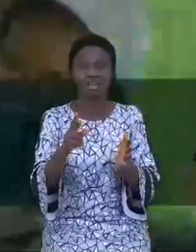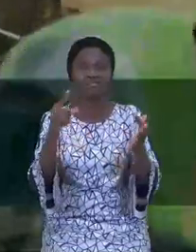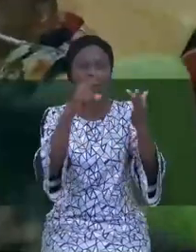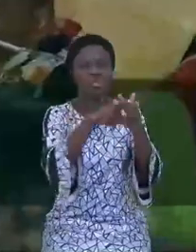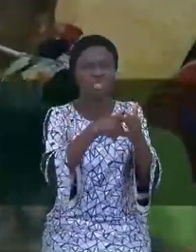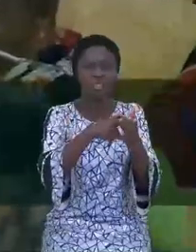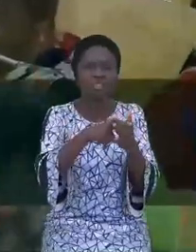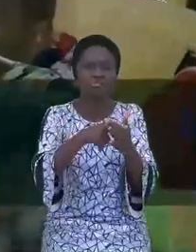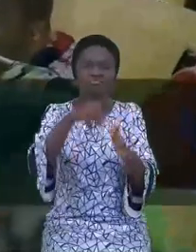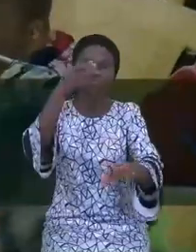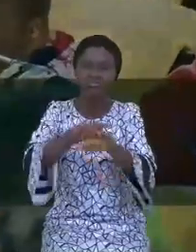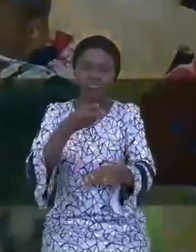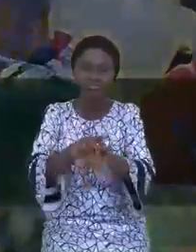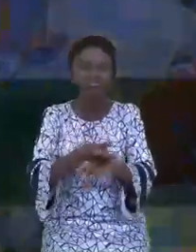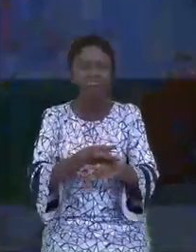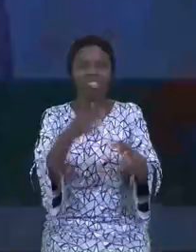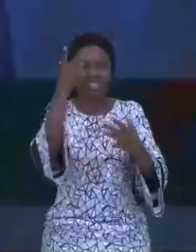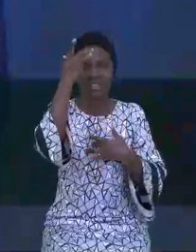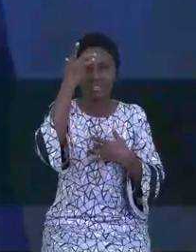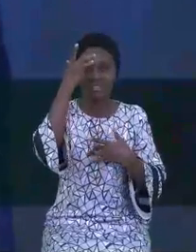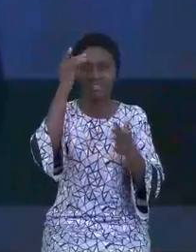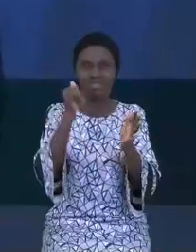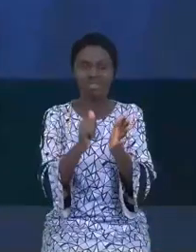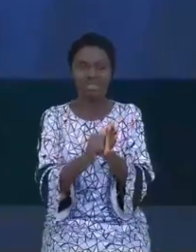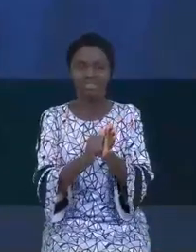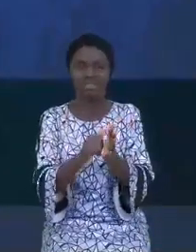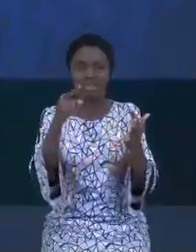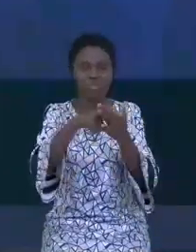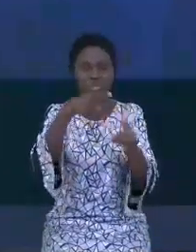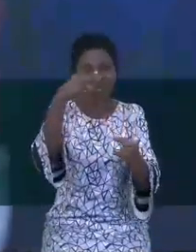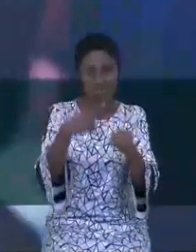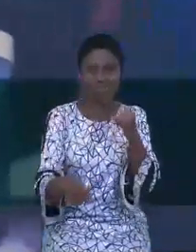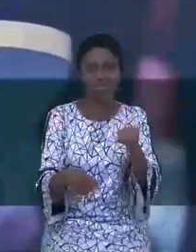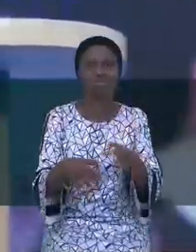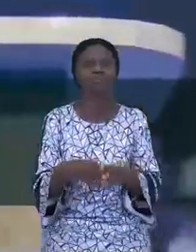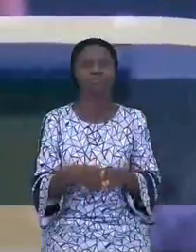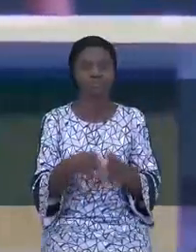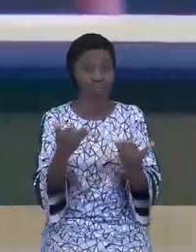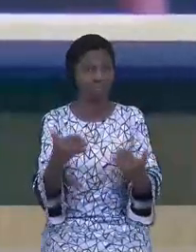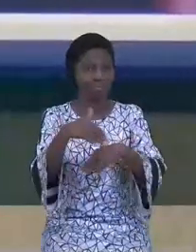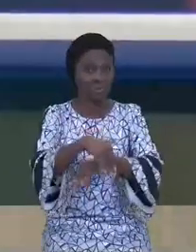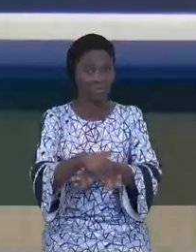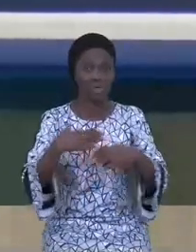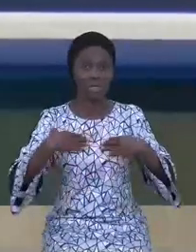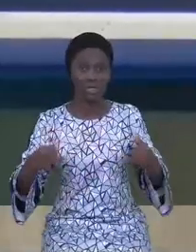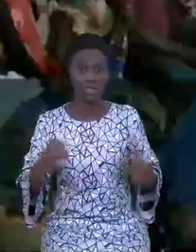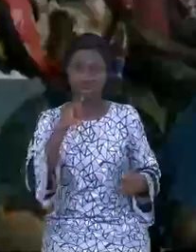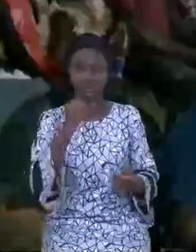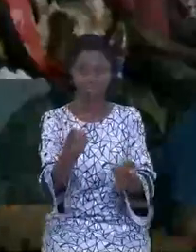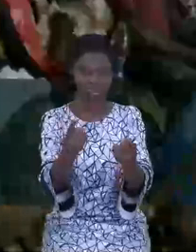terminales, les maladies qui semblent incurables. Ce soir, la guérison est venue pour